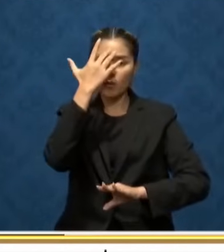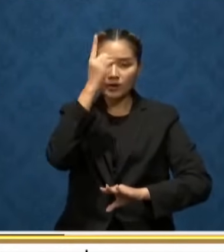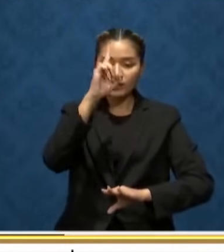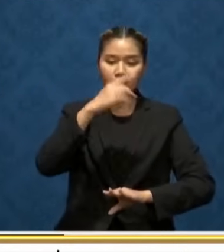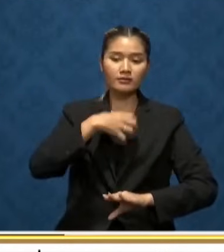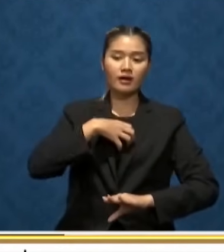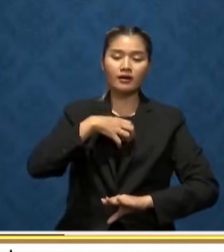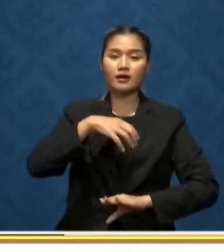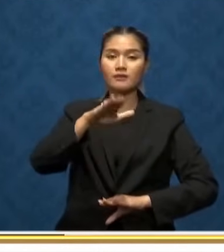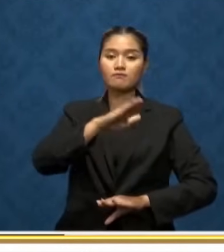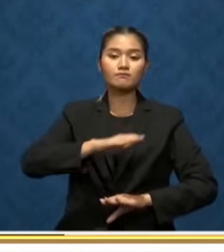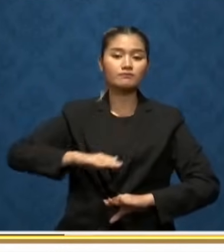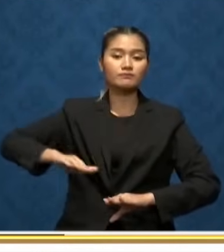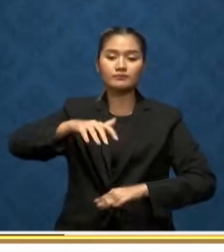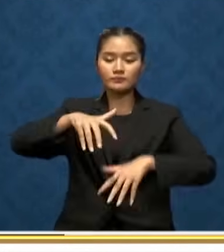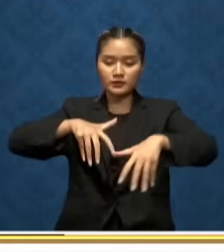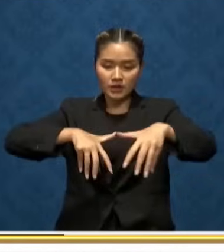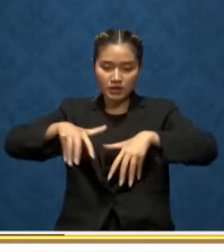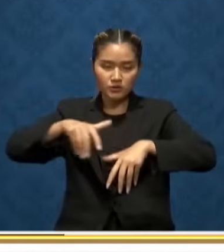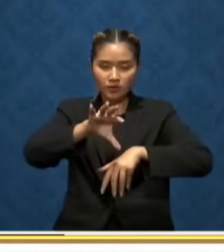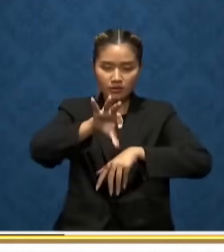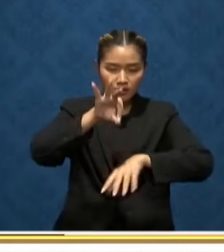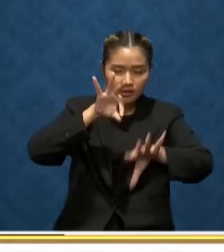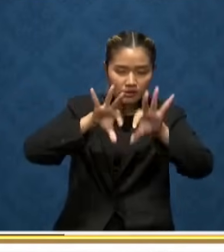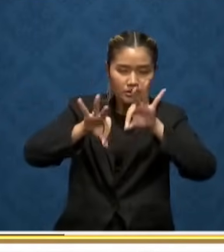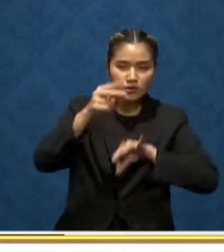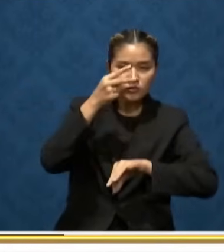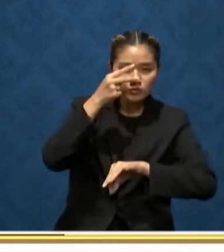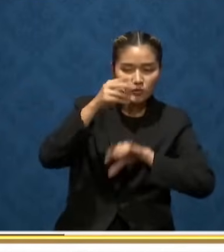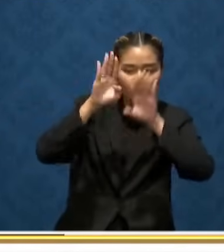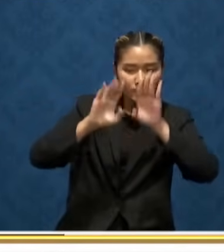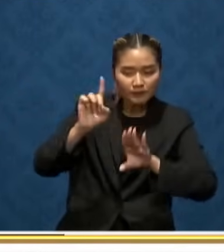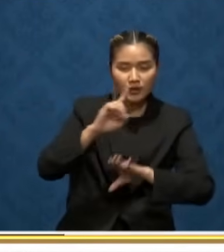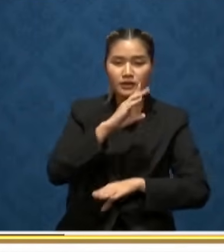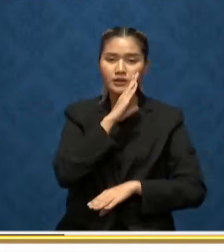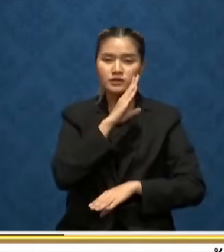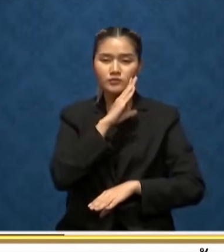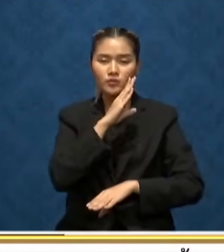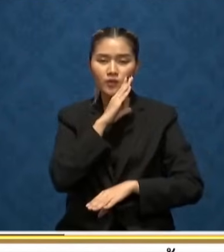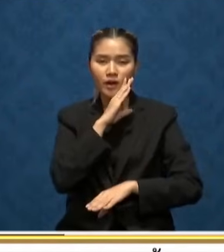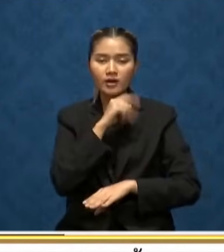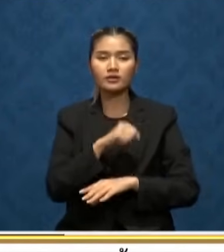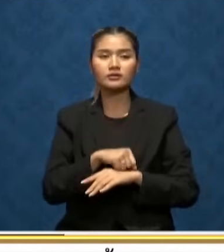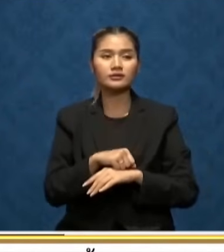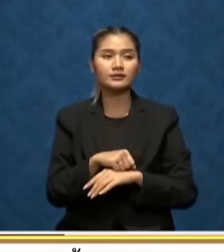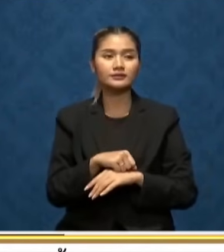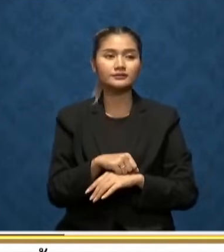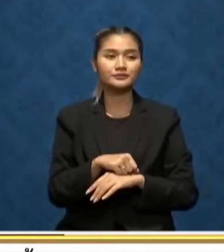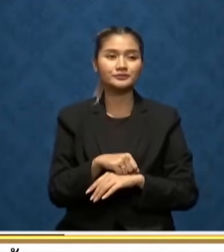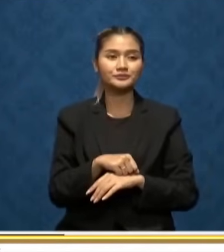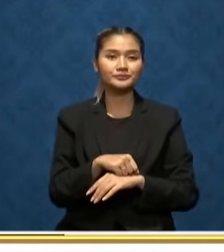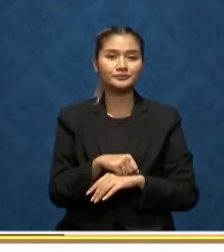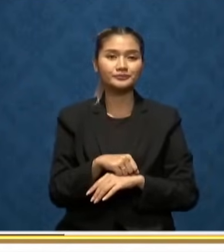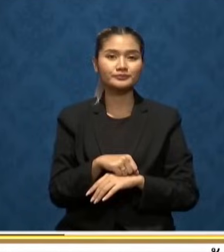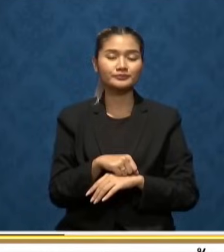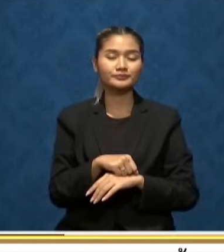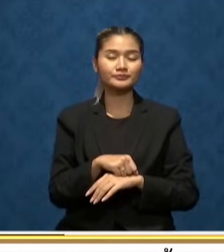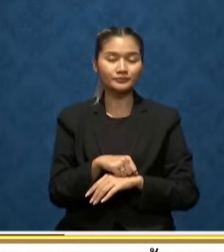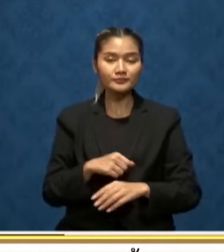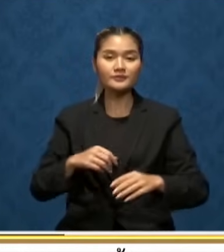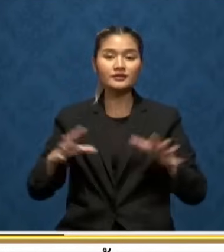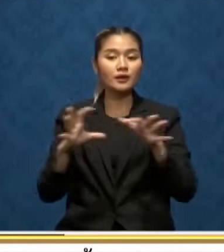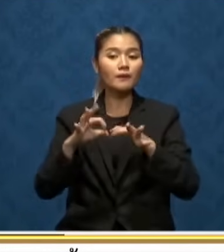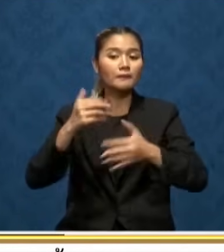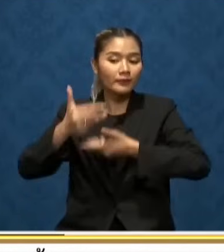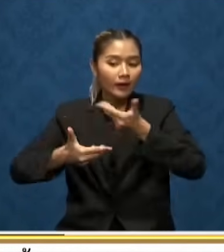างเลือกสื่อที่เป็นสื่อสาธารณะที่ไม่ถูกอิทธิพลทั้งทางพาณิชย์และในท